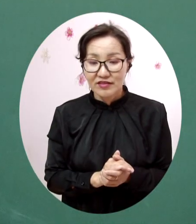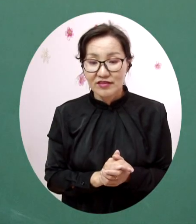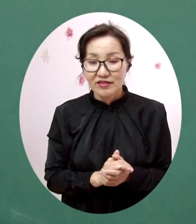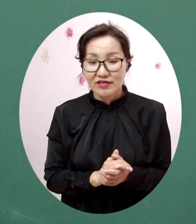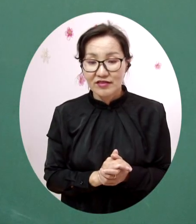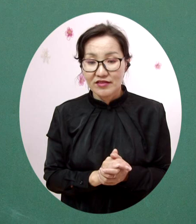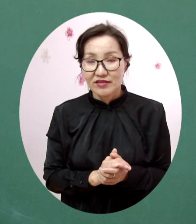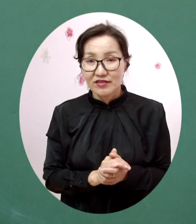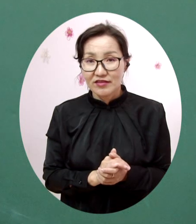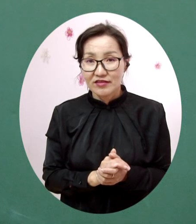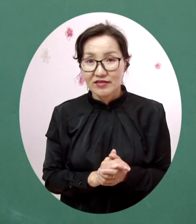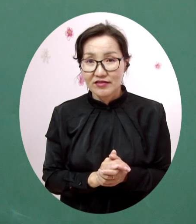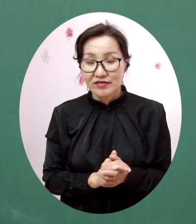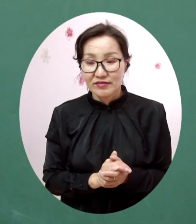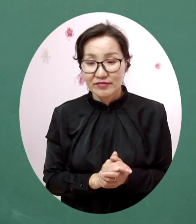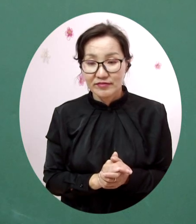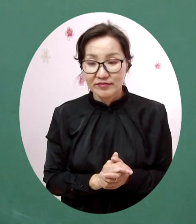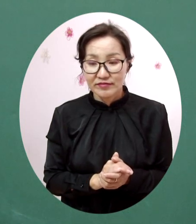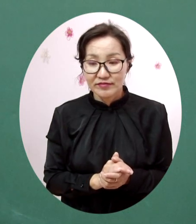8 тиг 2